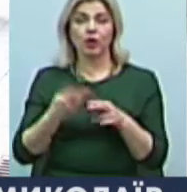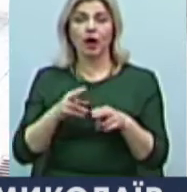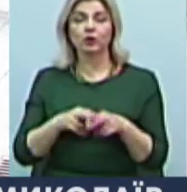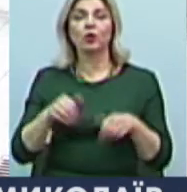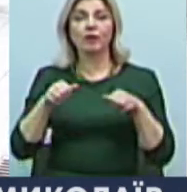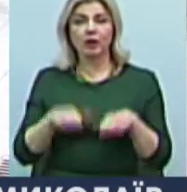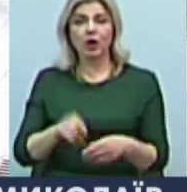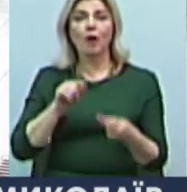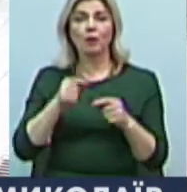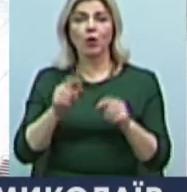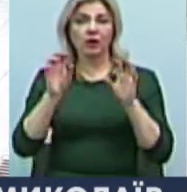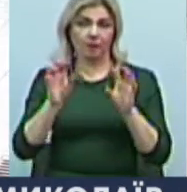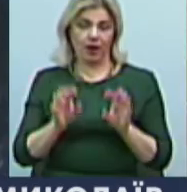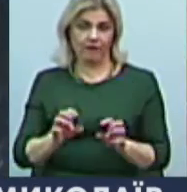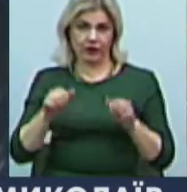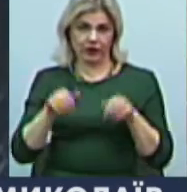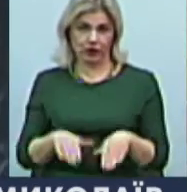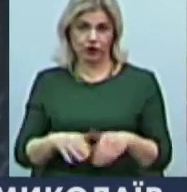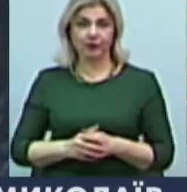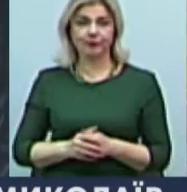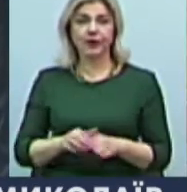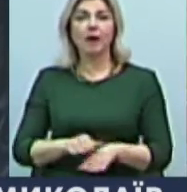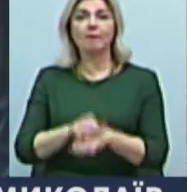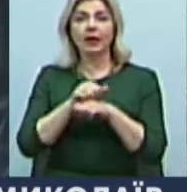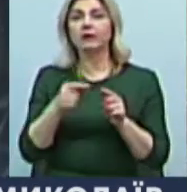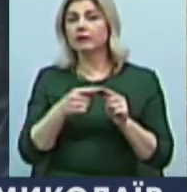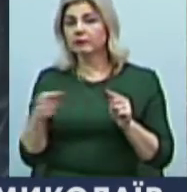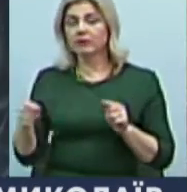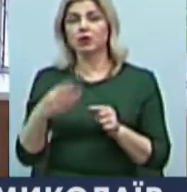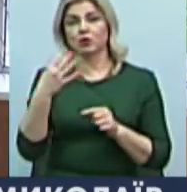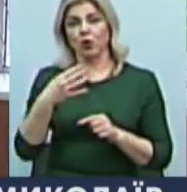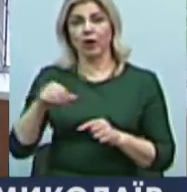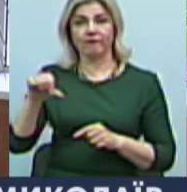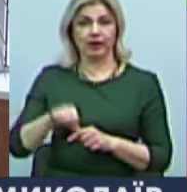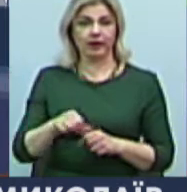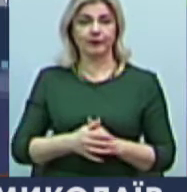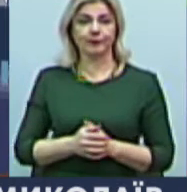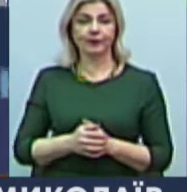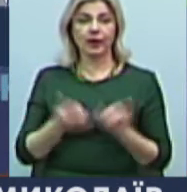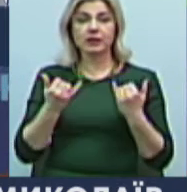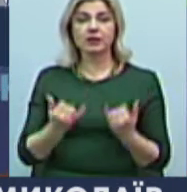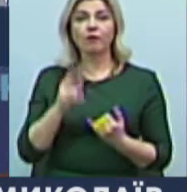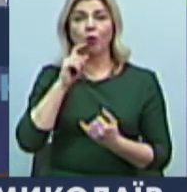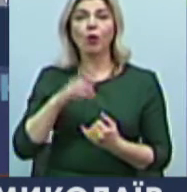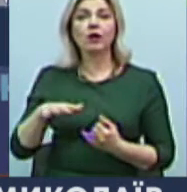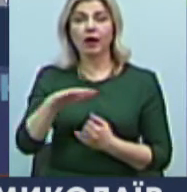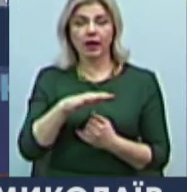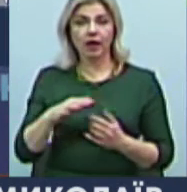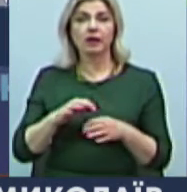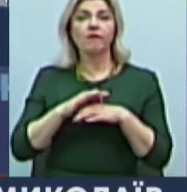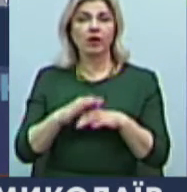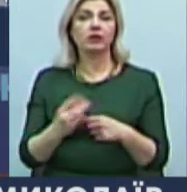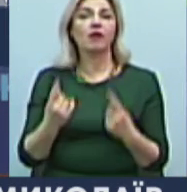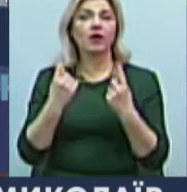протиправні антиконституційні рішення. Мітинг тривав 40 хвилин. Сьогодні в Україні відбувається таке головна значуща